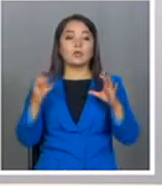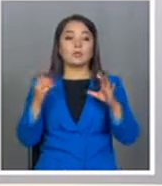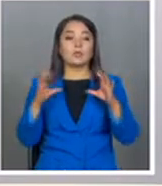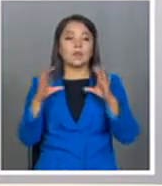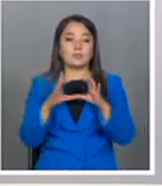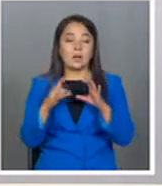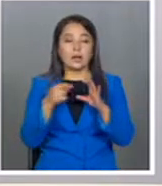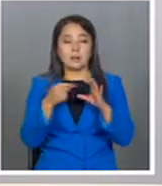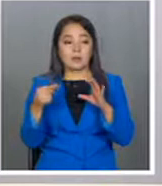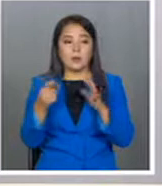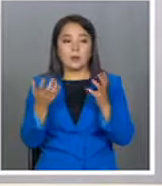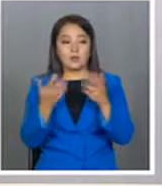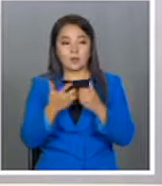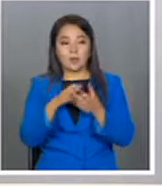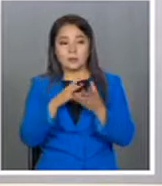дөңгелектің ауданын. Сонда